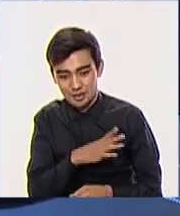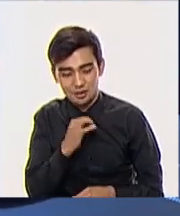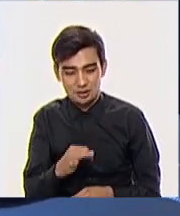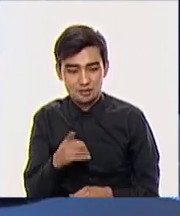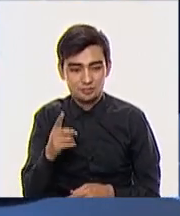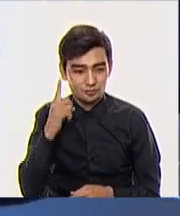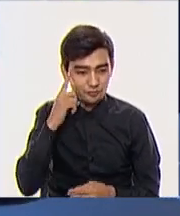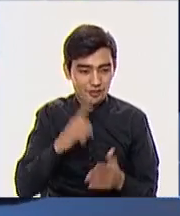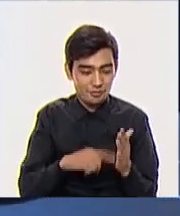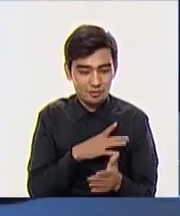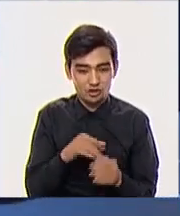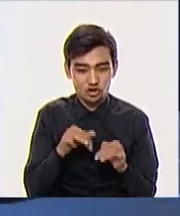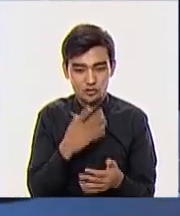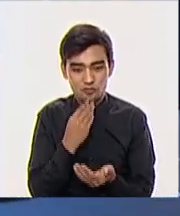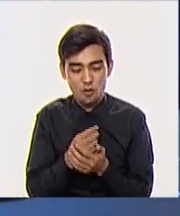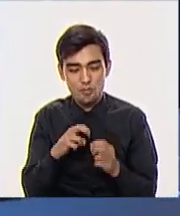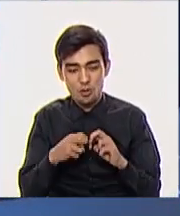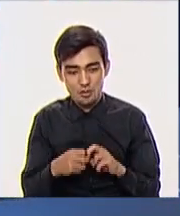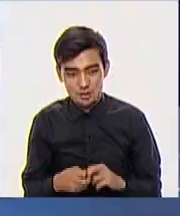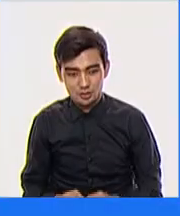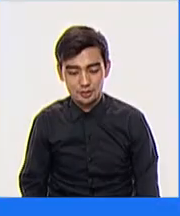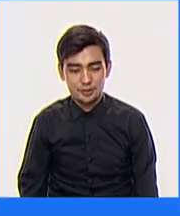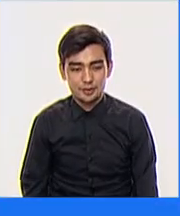они надеялись решить свои финансовые проблемы.